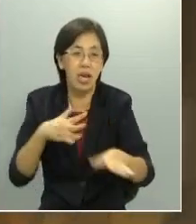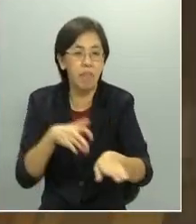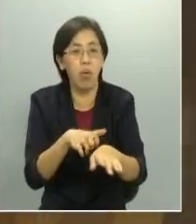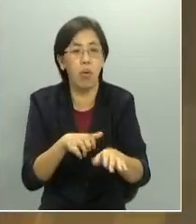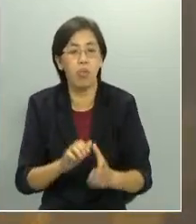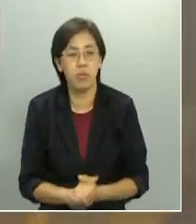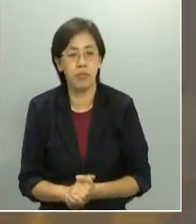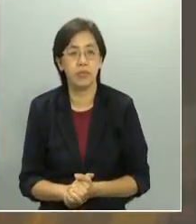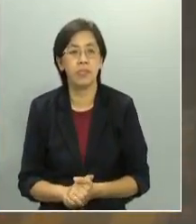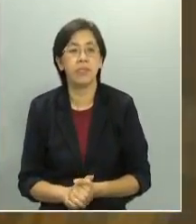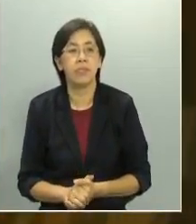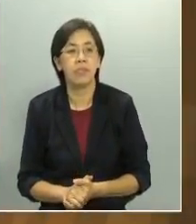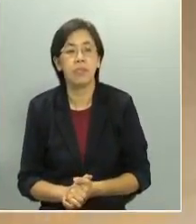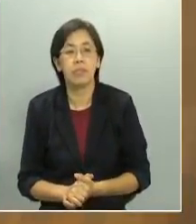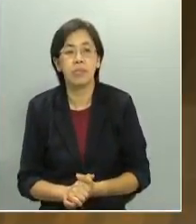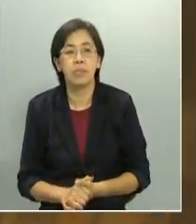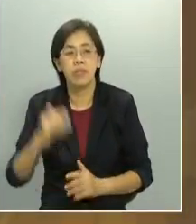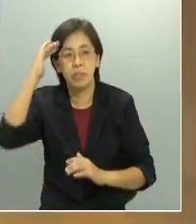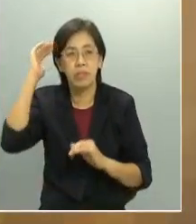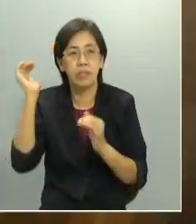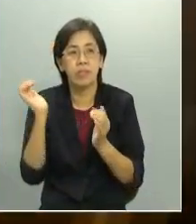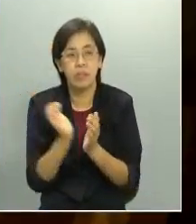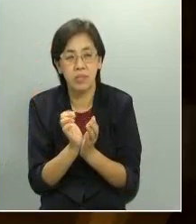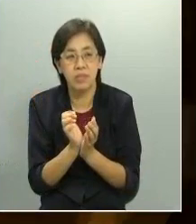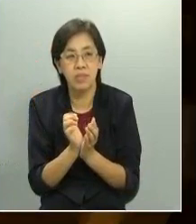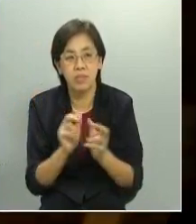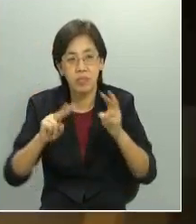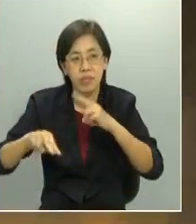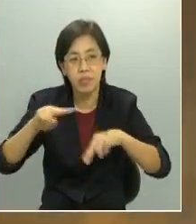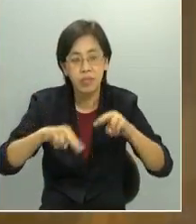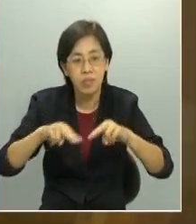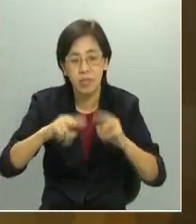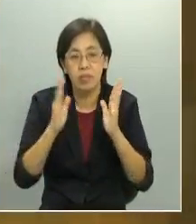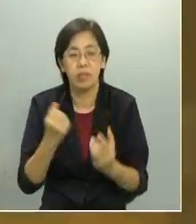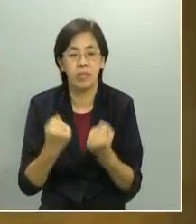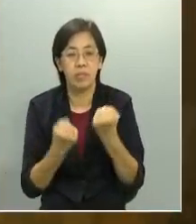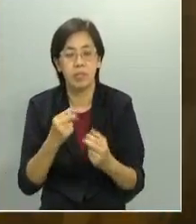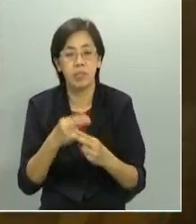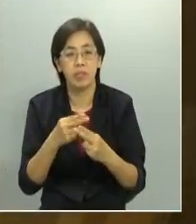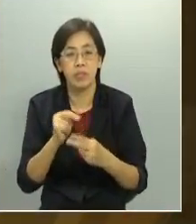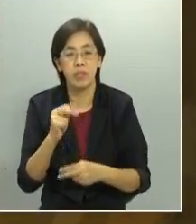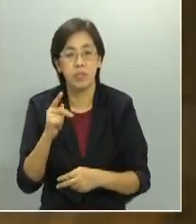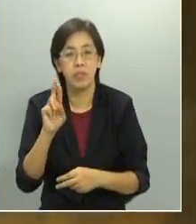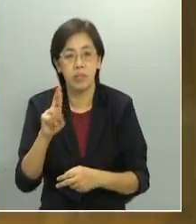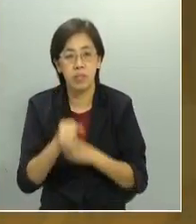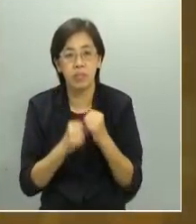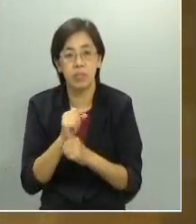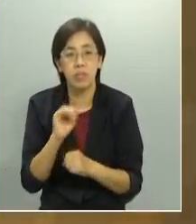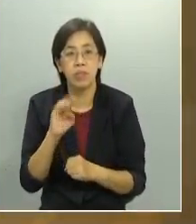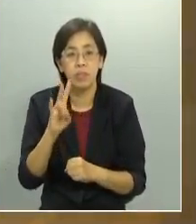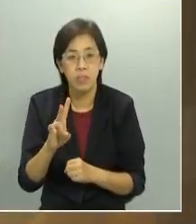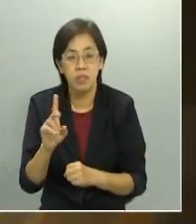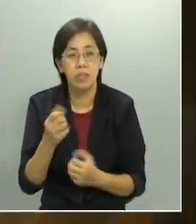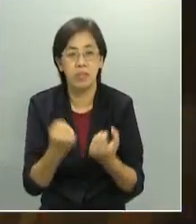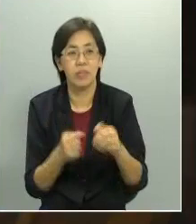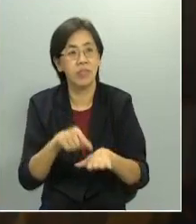นี่ตำรวจโรงพักชัยพฤกษ์เข้าตรวจสอบพบคนขับชื่อนายนครอายุ47สภาพรถไม่ได้อ